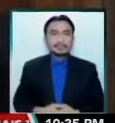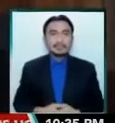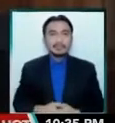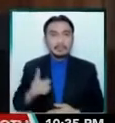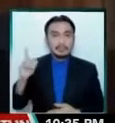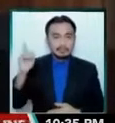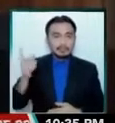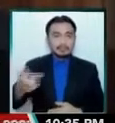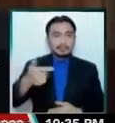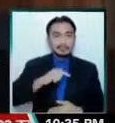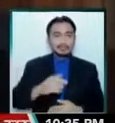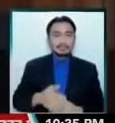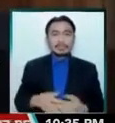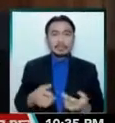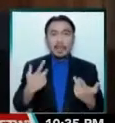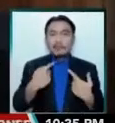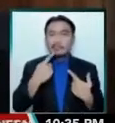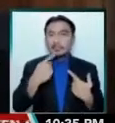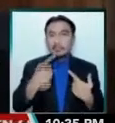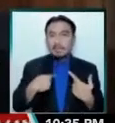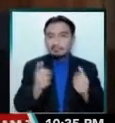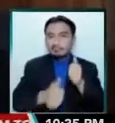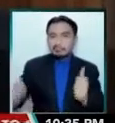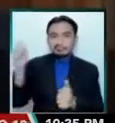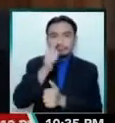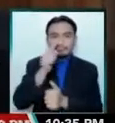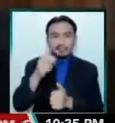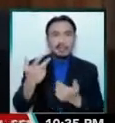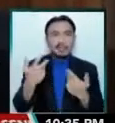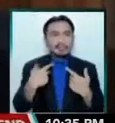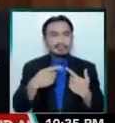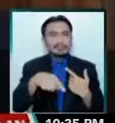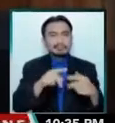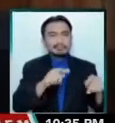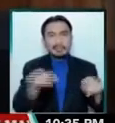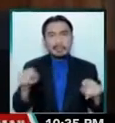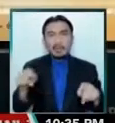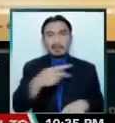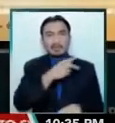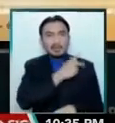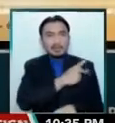Secretary Carlo Nograles, marami sa mga nasa ospital ngayon na may COVID, hindi fully vaccinated.